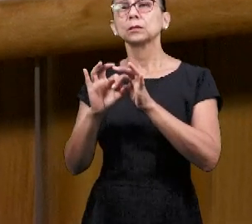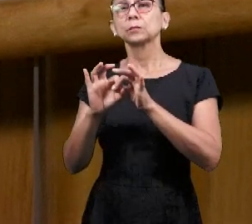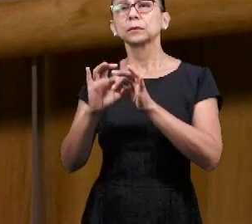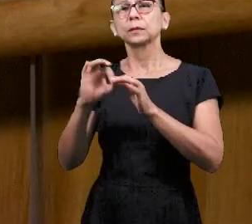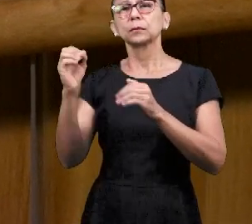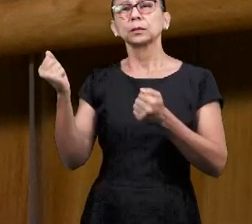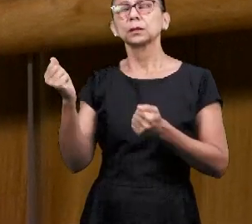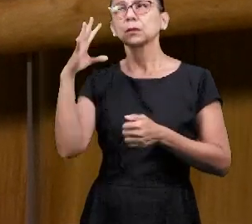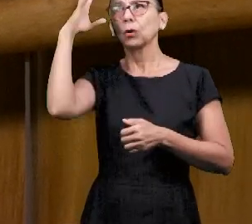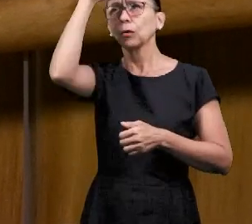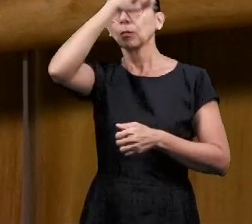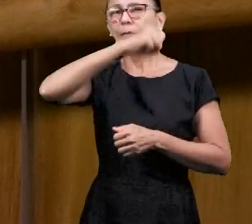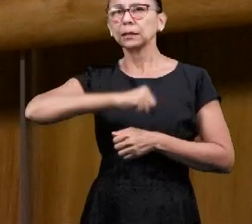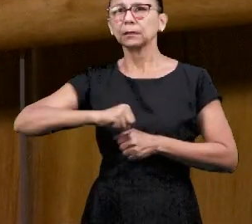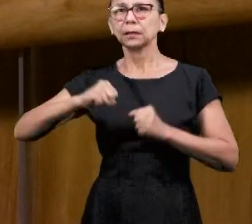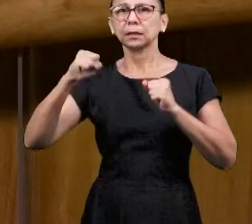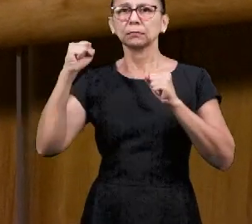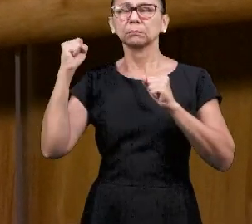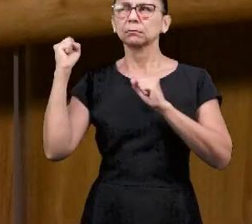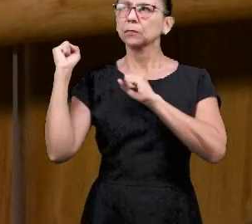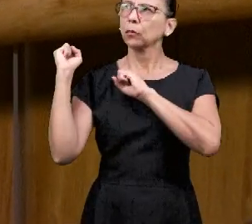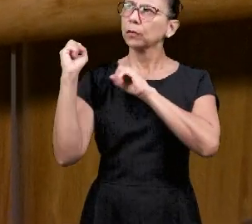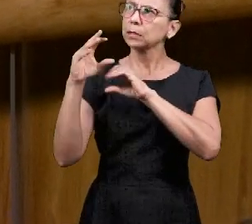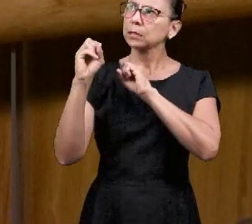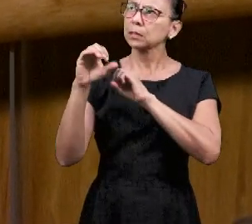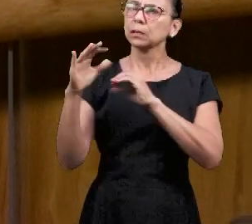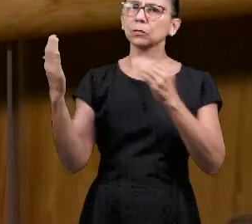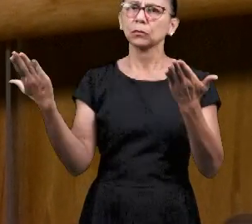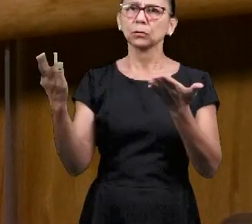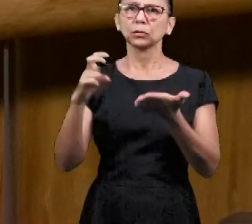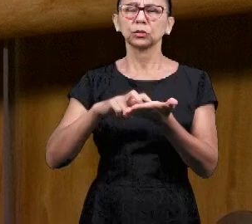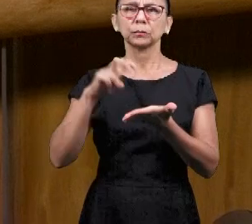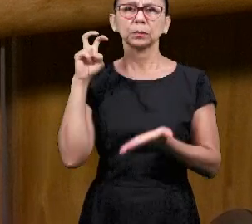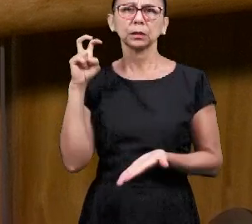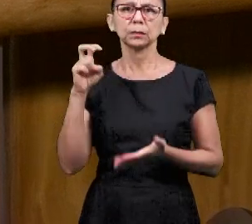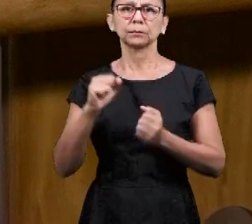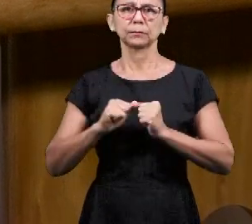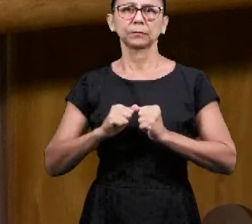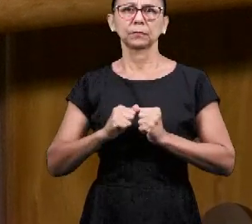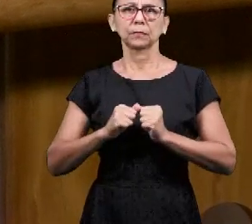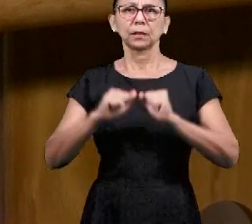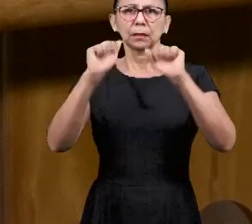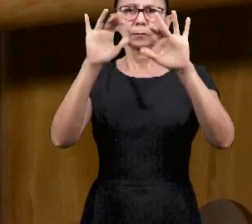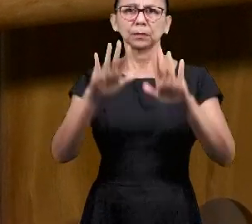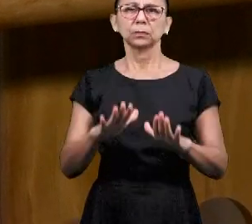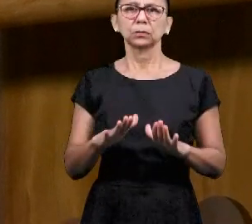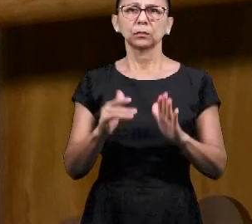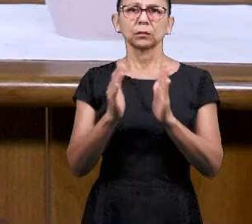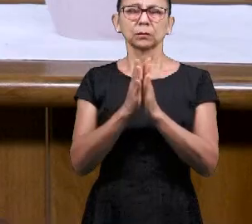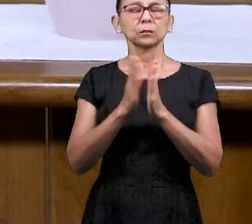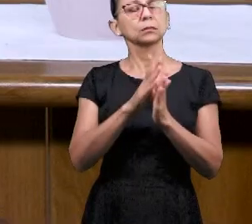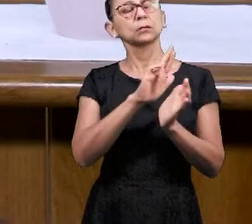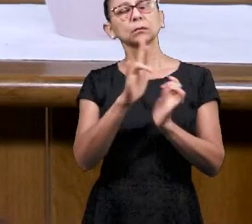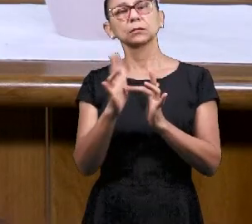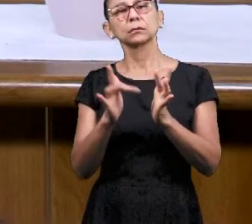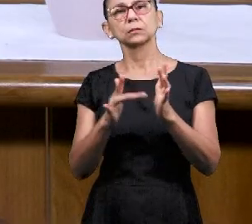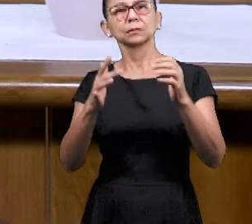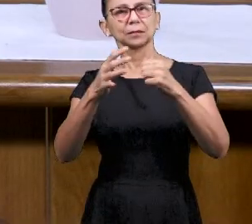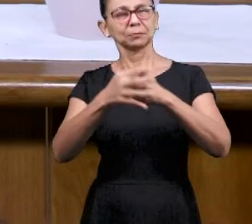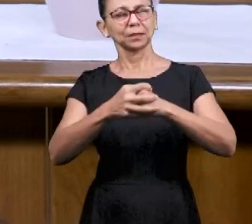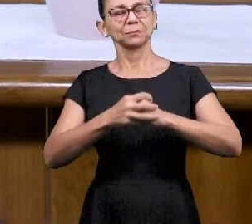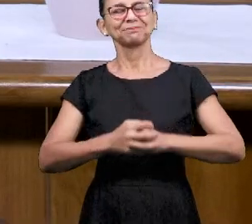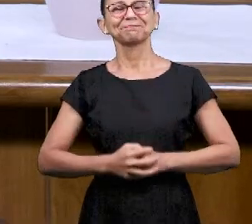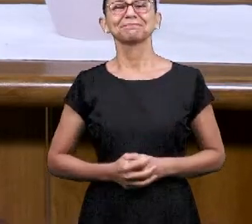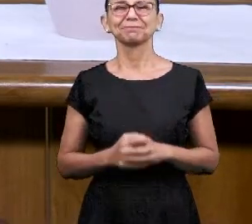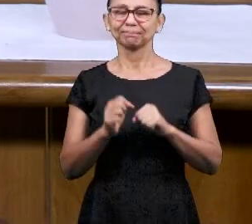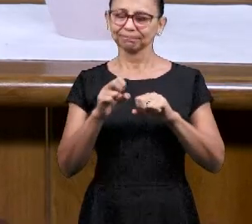pour nous ce matin. Bénis-nous, visite-nous, nous demandons, nous prions au nom du Seigneur Jésus. Amen. Amen. Tous peuvent